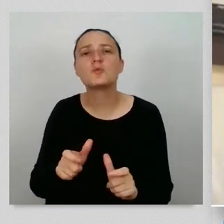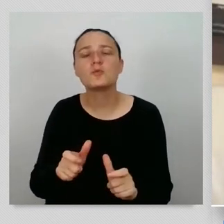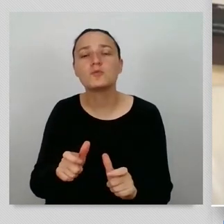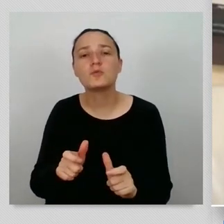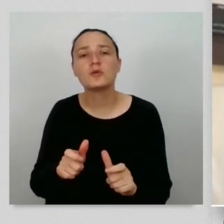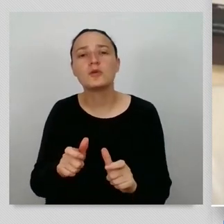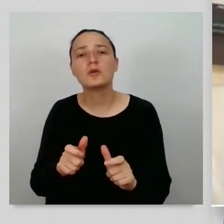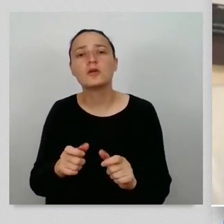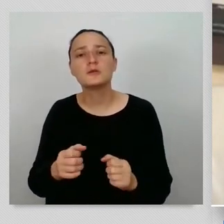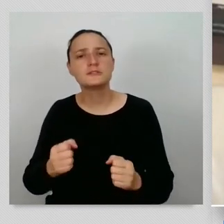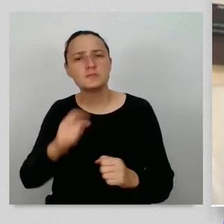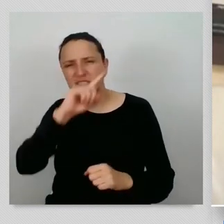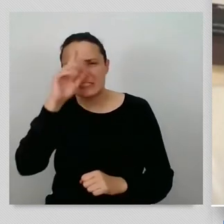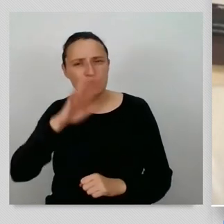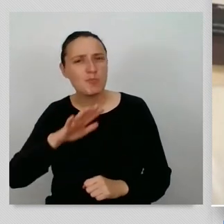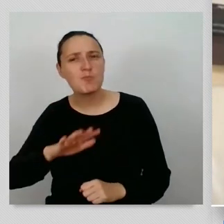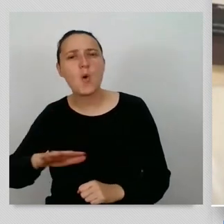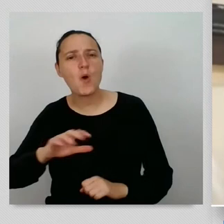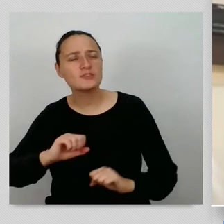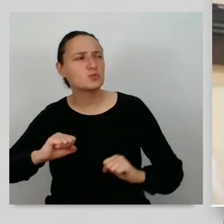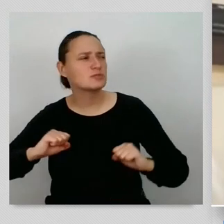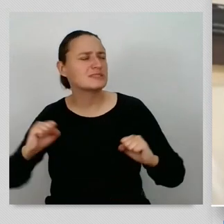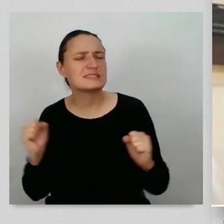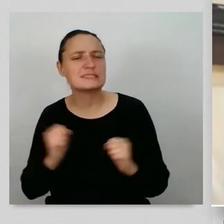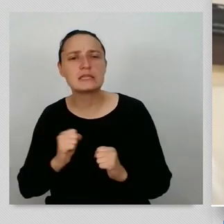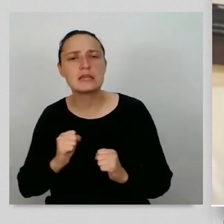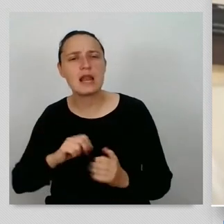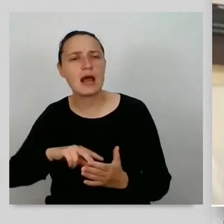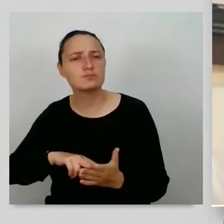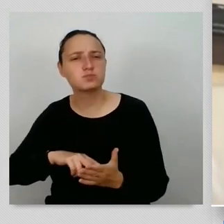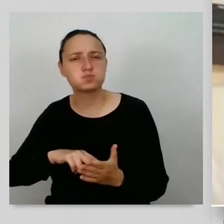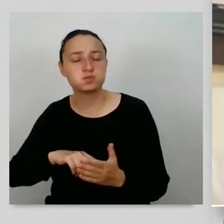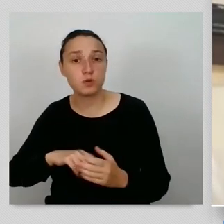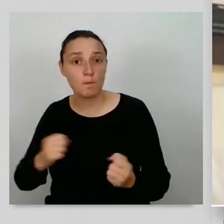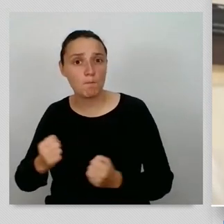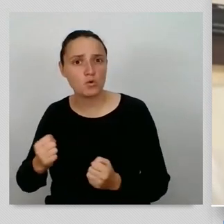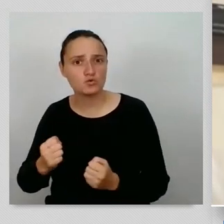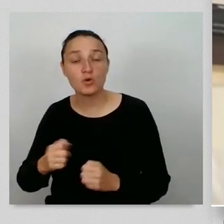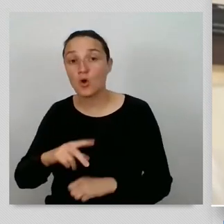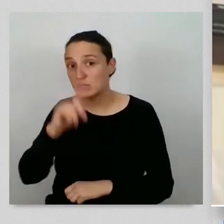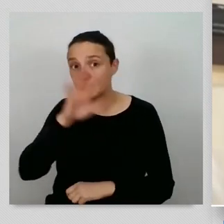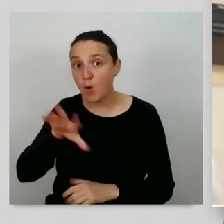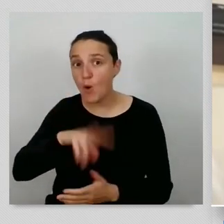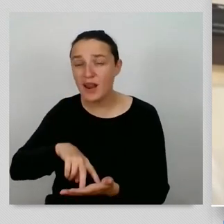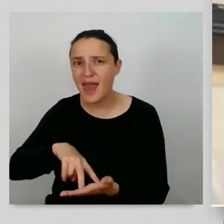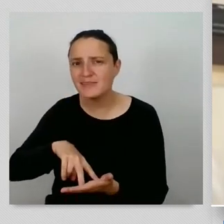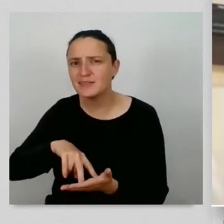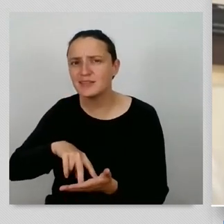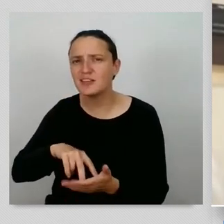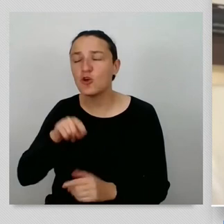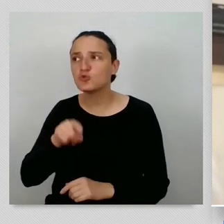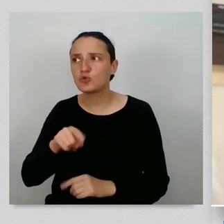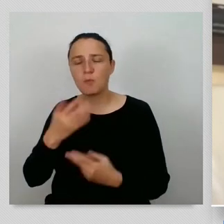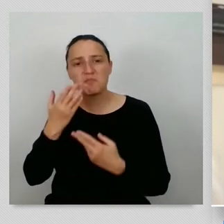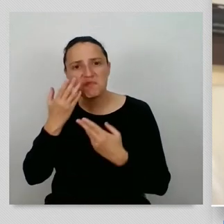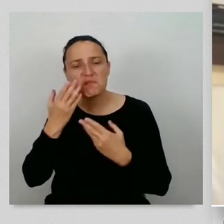zmasowany społecznie strach. To są społeczne lęki, które są